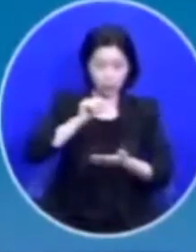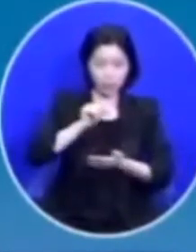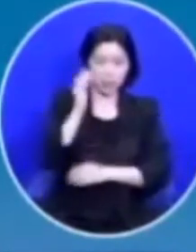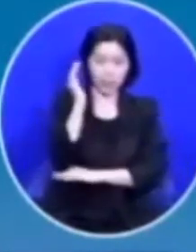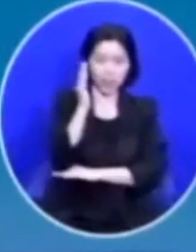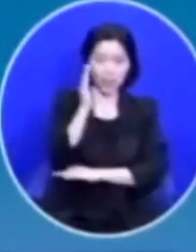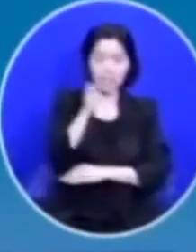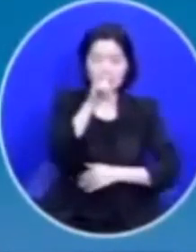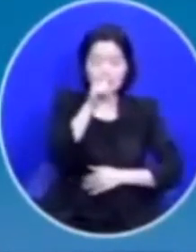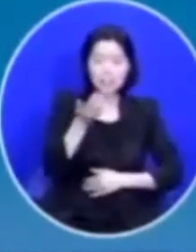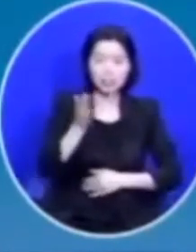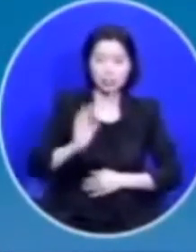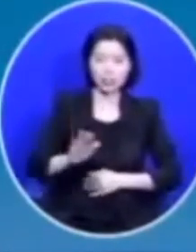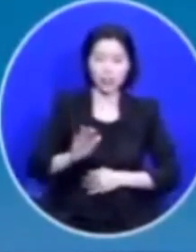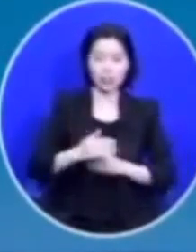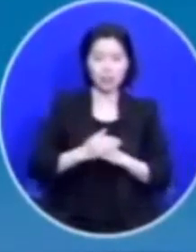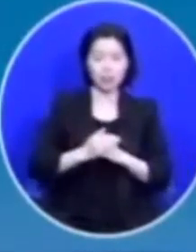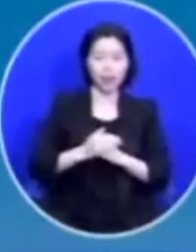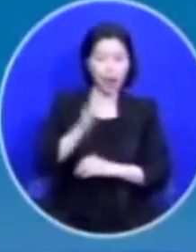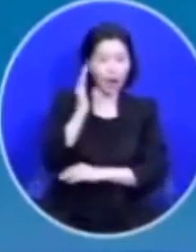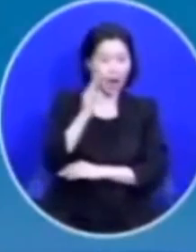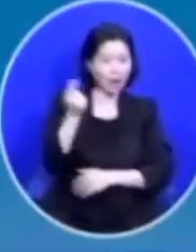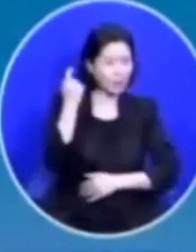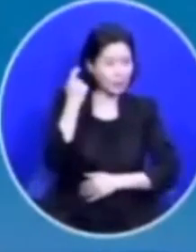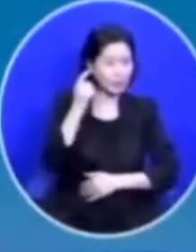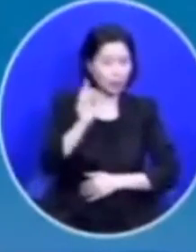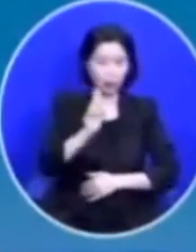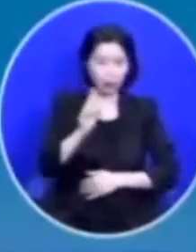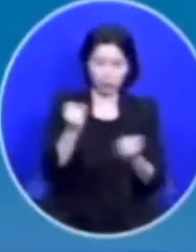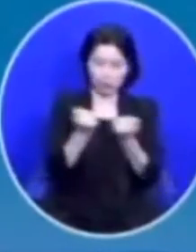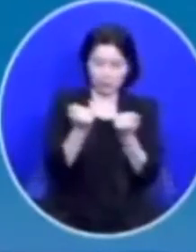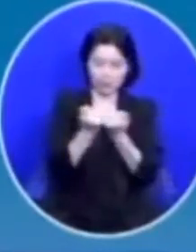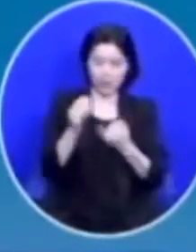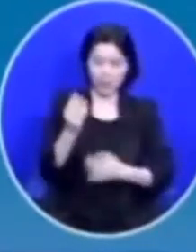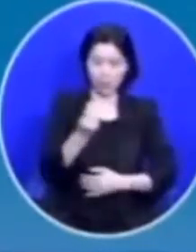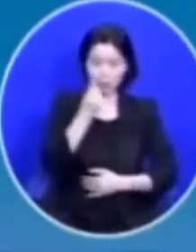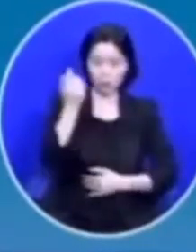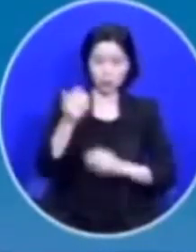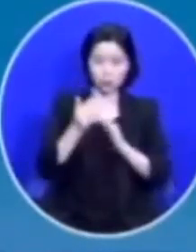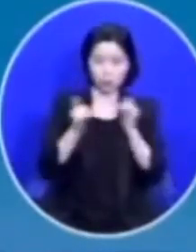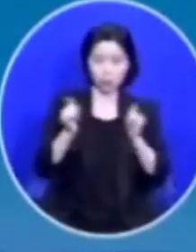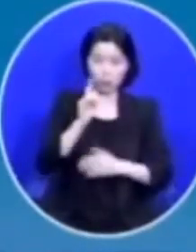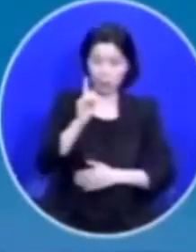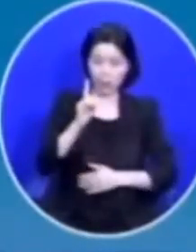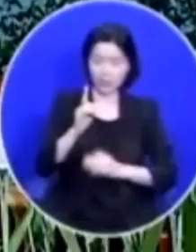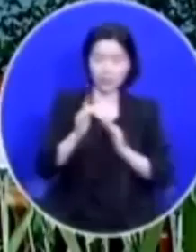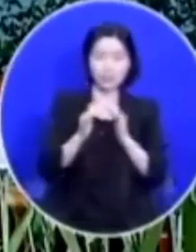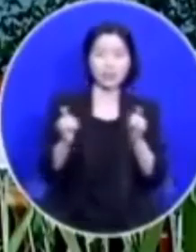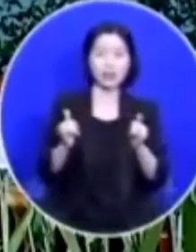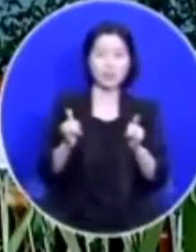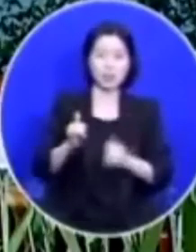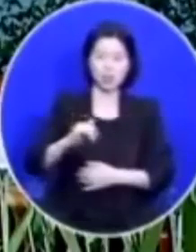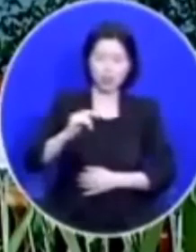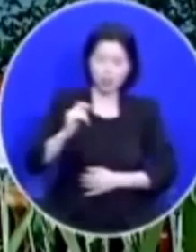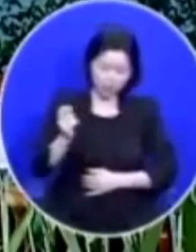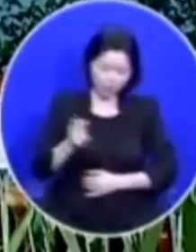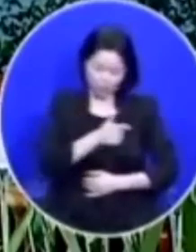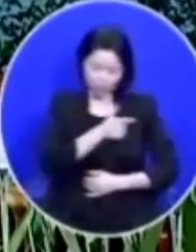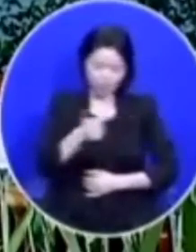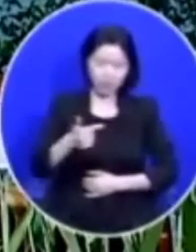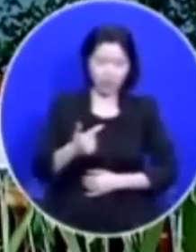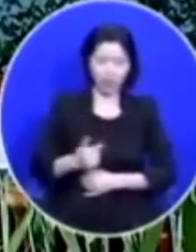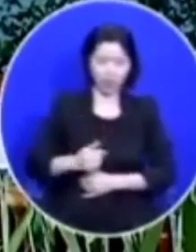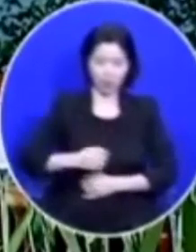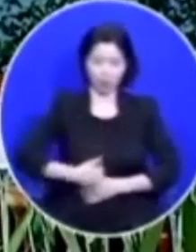하셨는데 강의를 듣던 어쩌 뎌 자 성도 한 분이 아주 대단히 화를 내면서